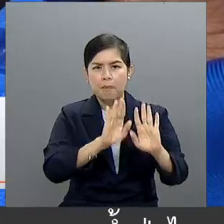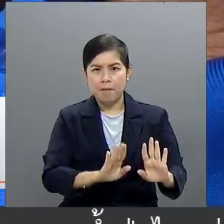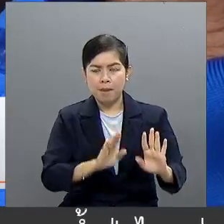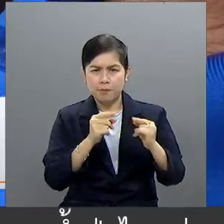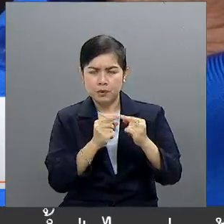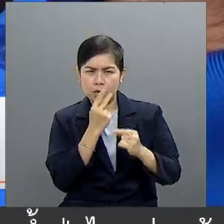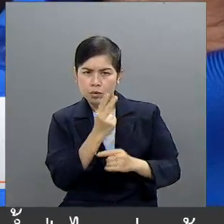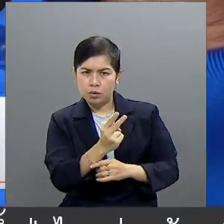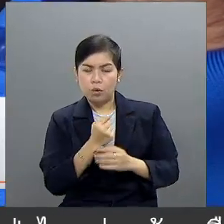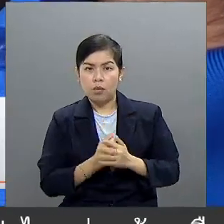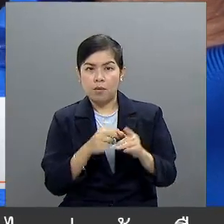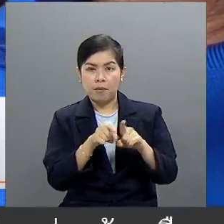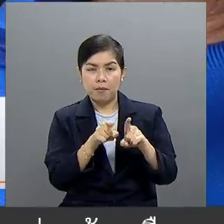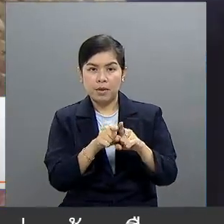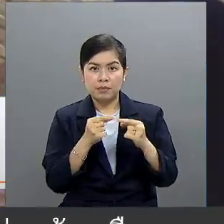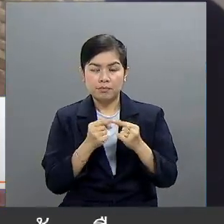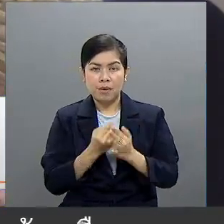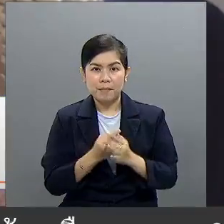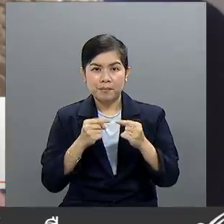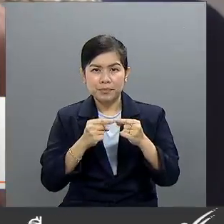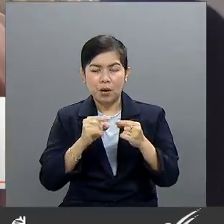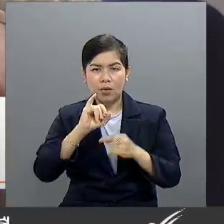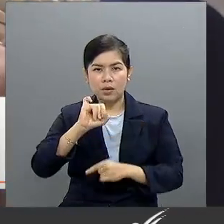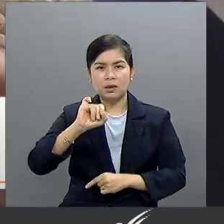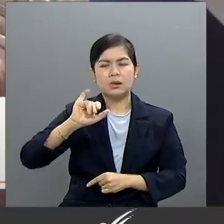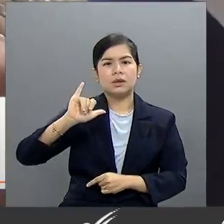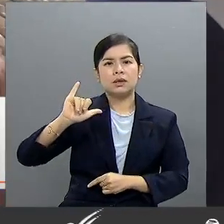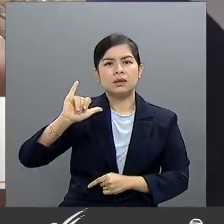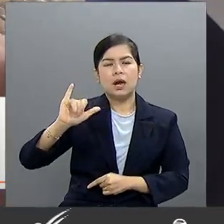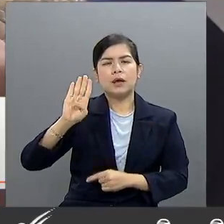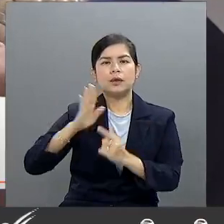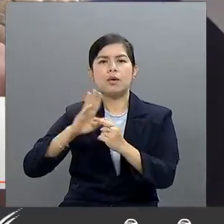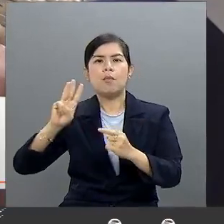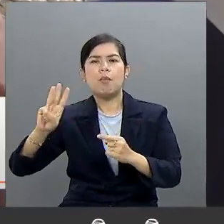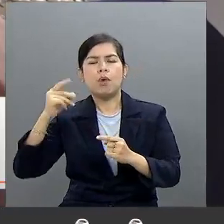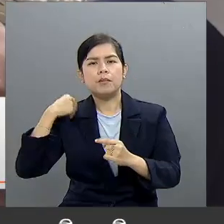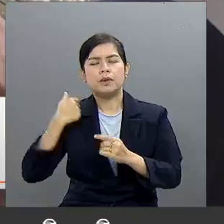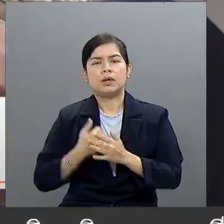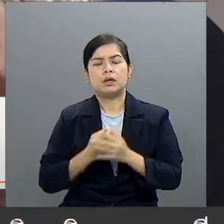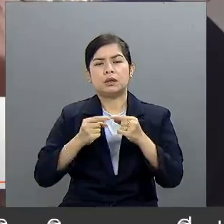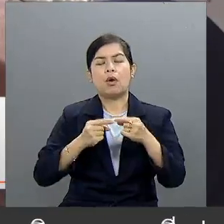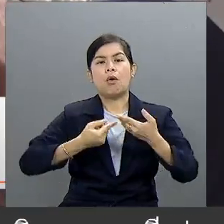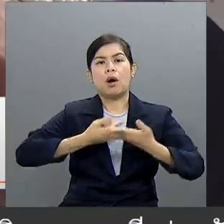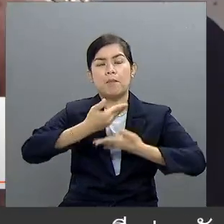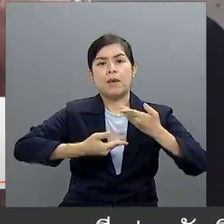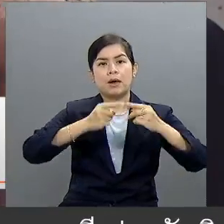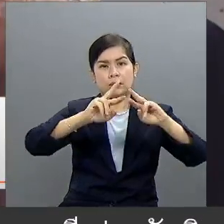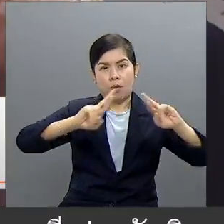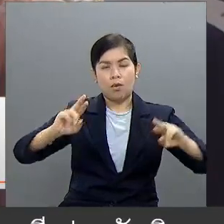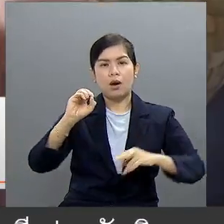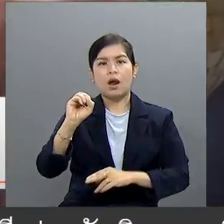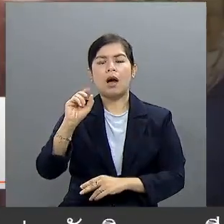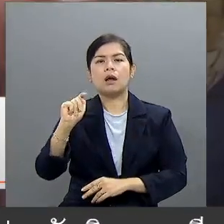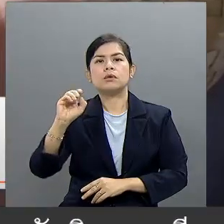ากันเหมาแบบไปหมดเลยทำให้บูธเนี่ยว่างไม่มีของขายพอดีบูธข้างๆนำแมสผ้ามาขายแล้วด้าน